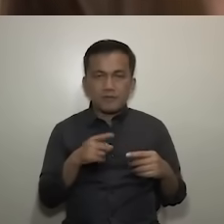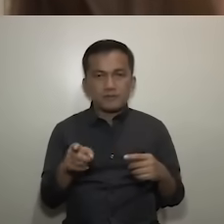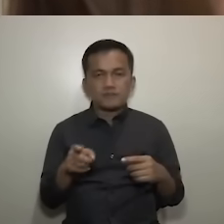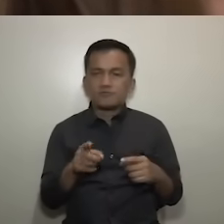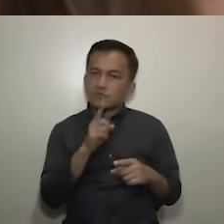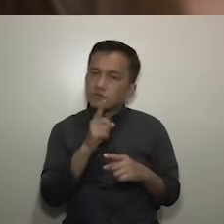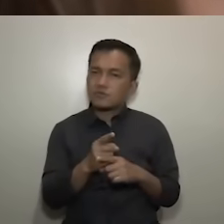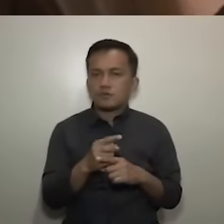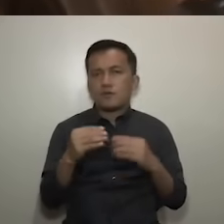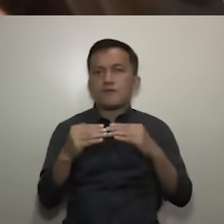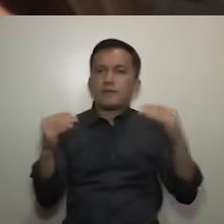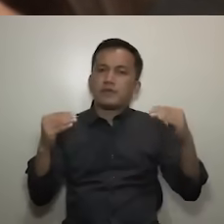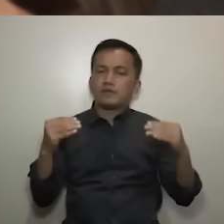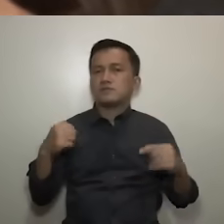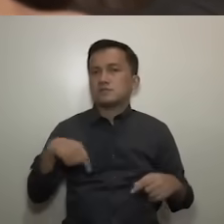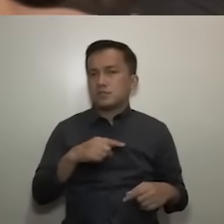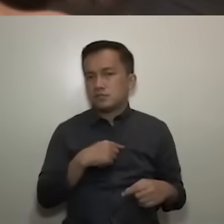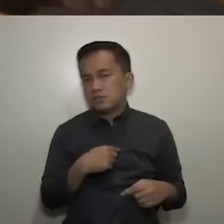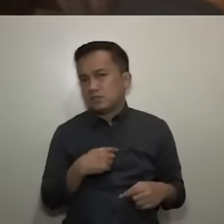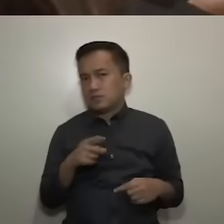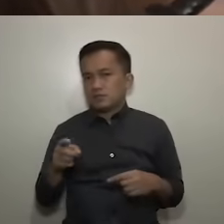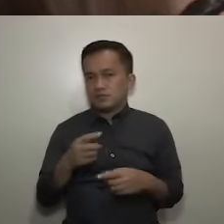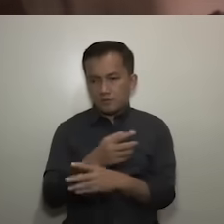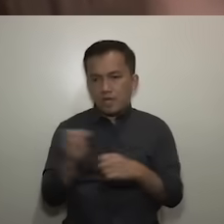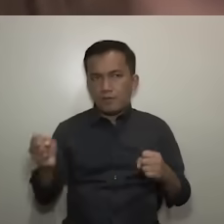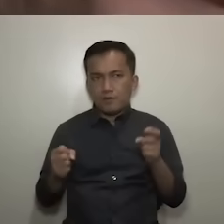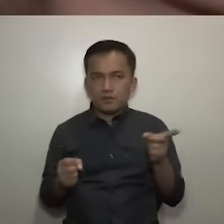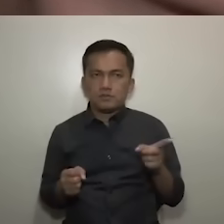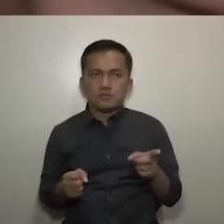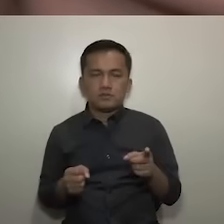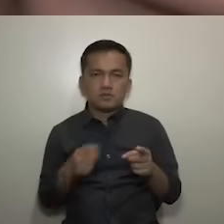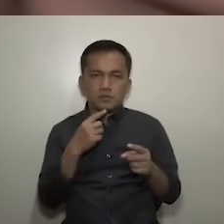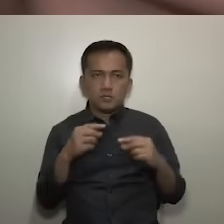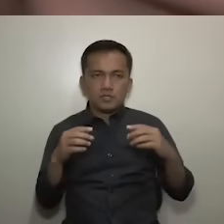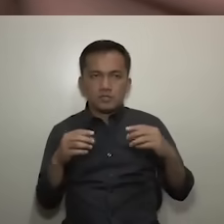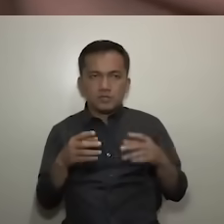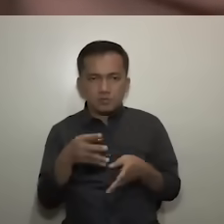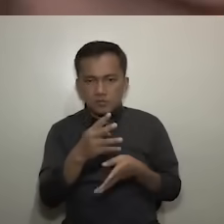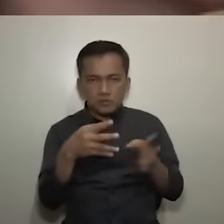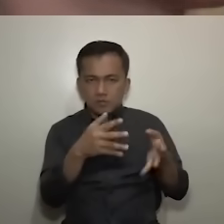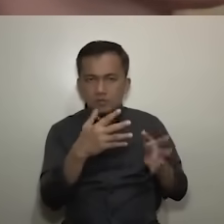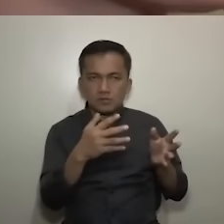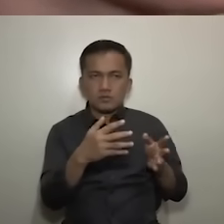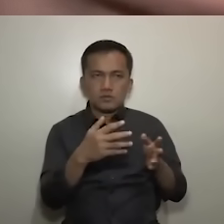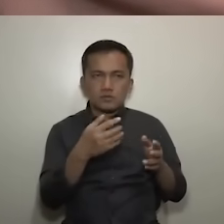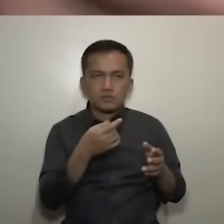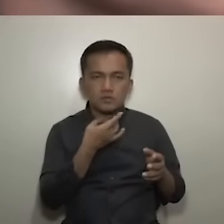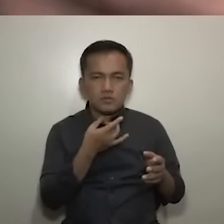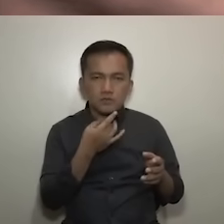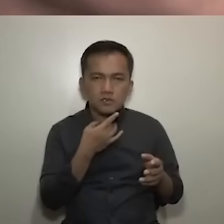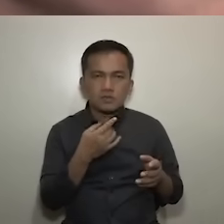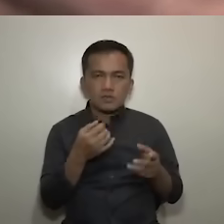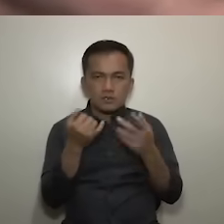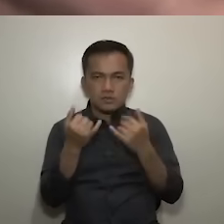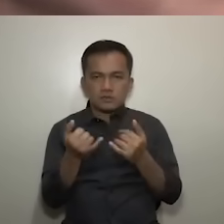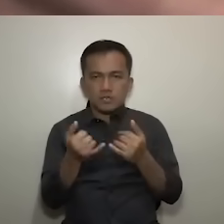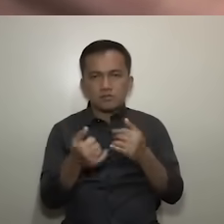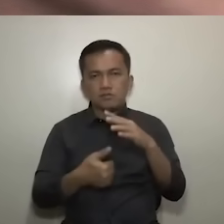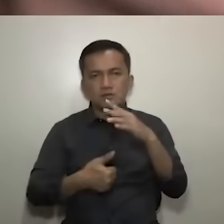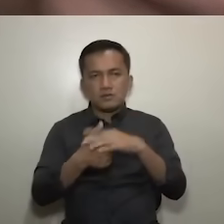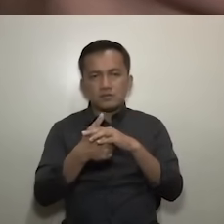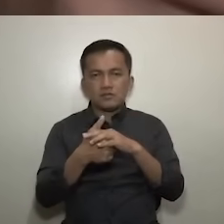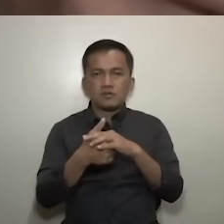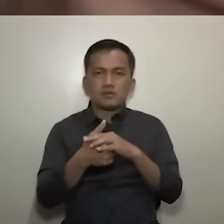yun talaga kami, fair kami rito. Para makabawi naman siya doon mga pinagsasabi sa kanya mga kalaswaan. Now, lumilitaw